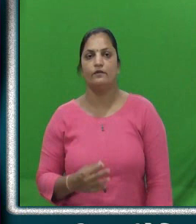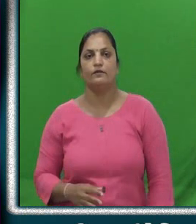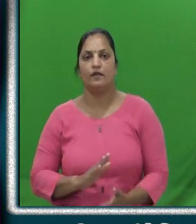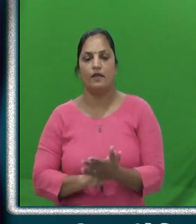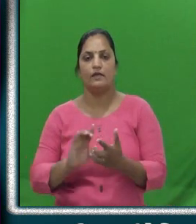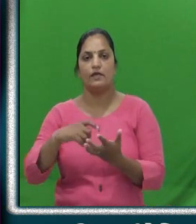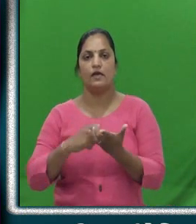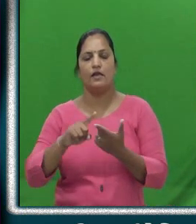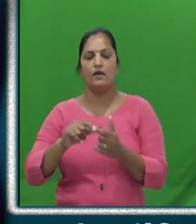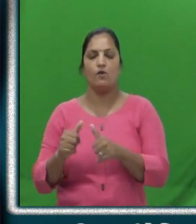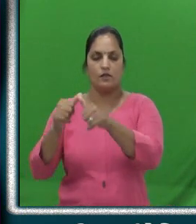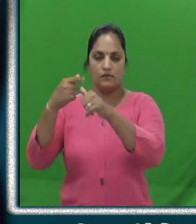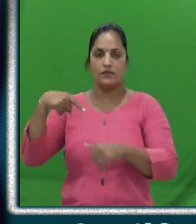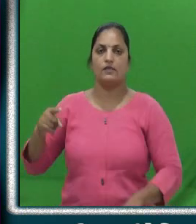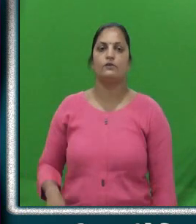સરસ હિરેન નો જવાબ સાચો